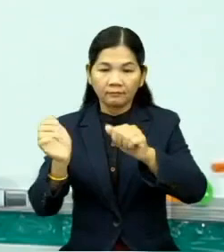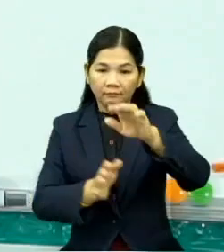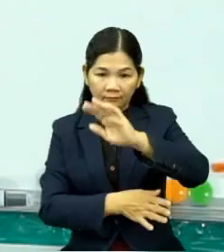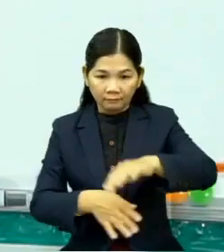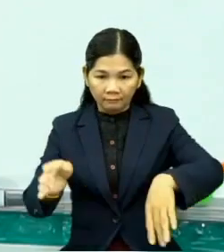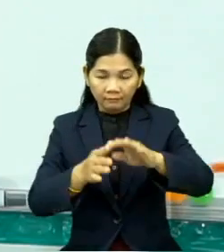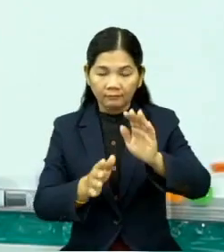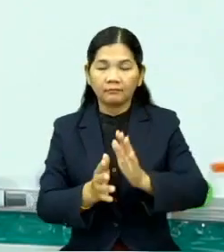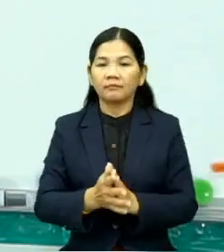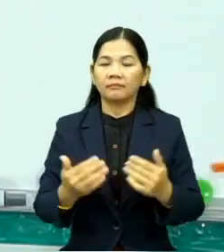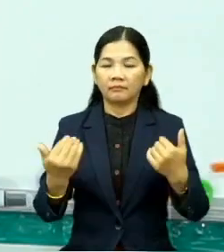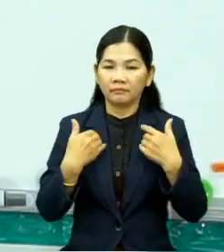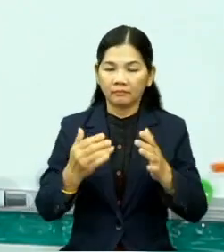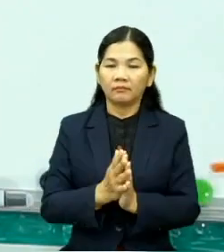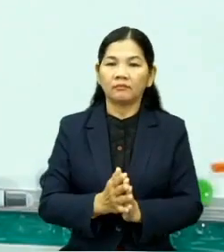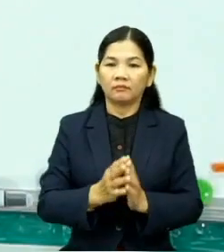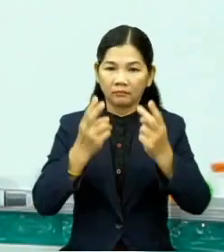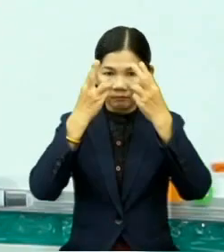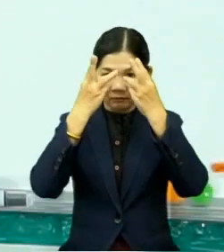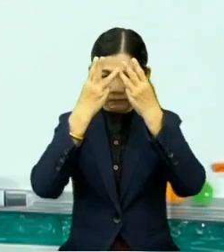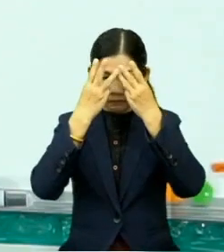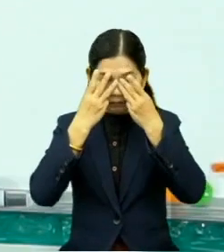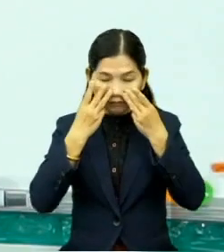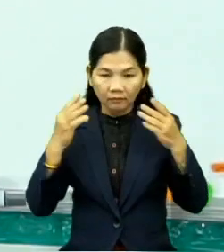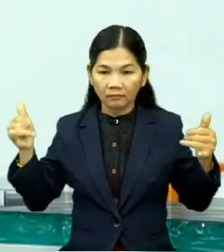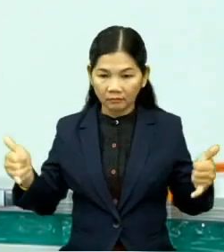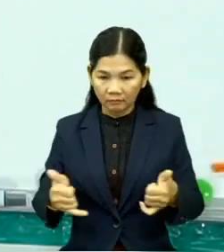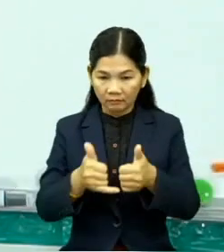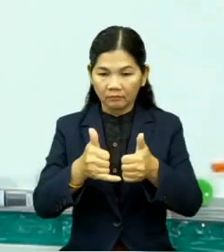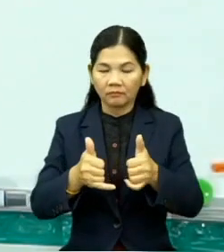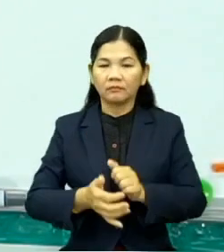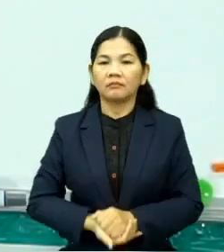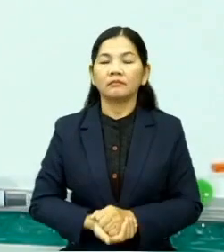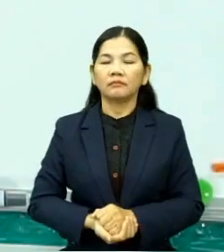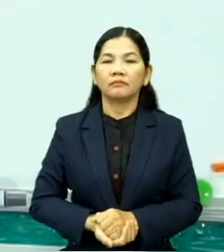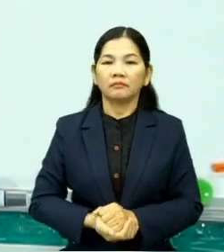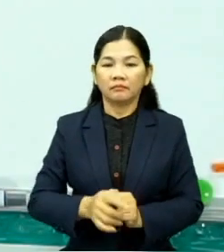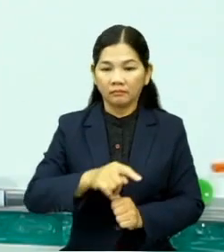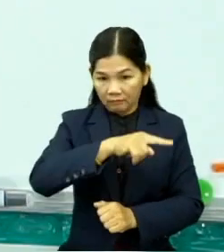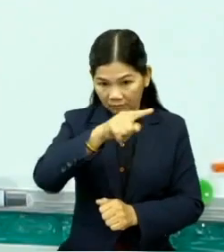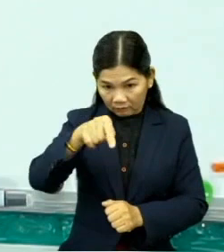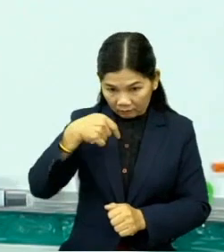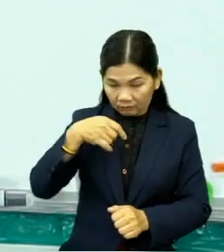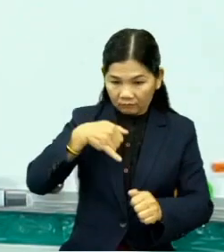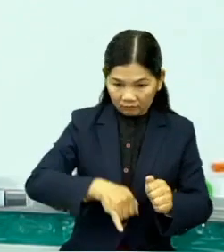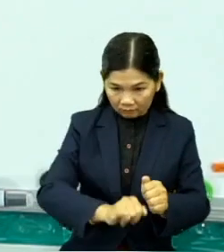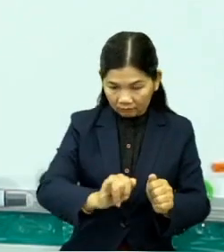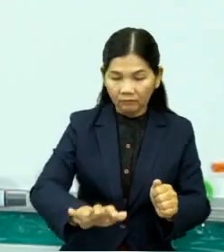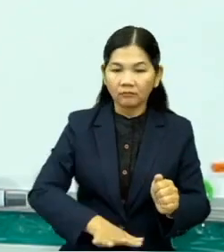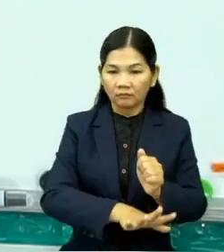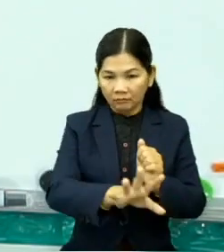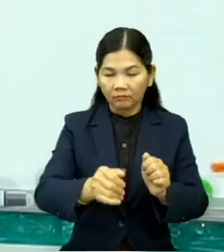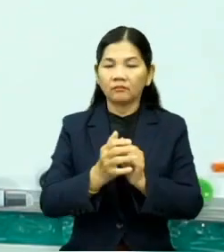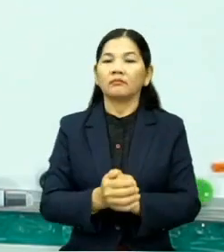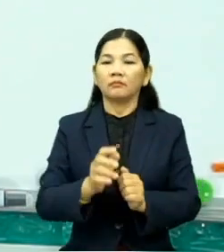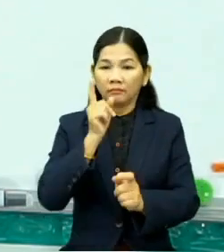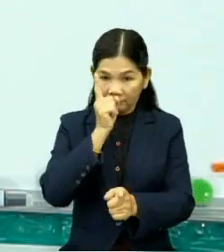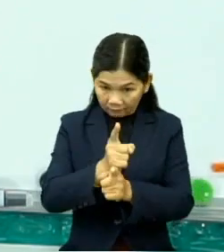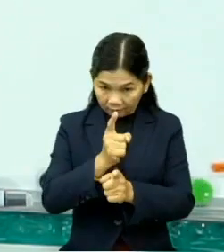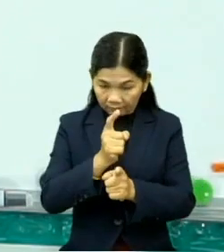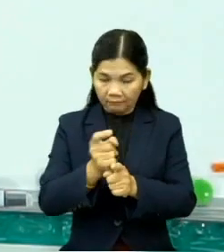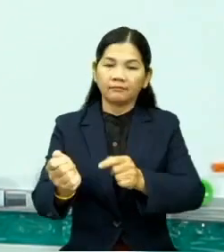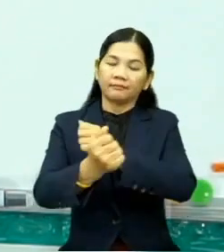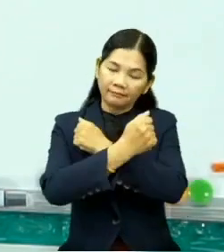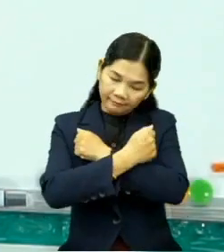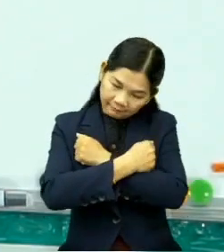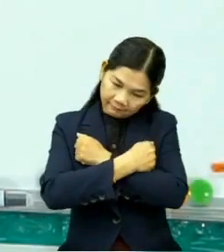យីកេល្ខោនជាដើមយើងជាកូនខ្មែរត្រូវចេះស្រ